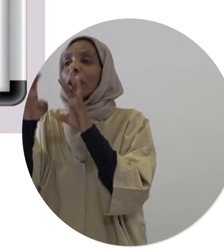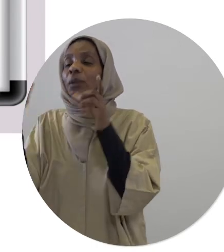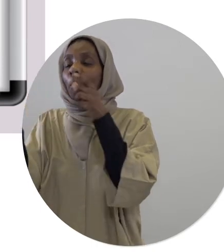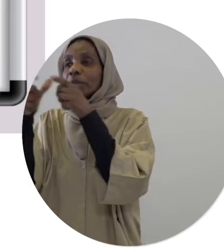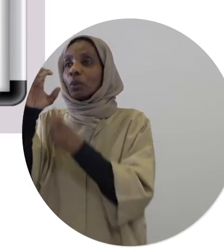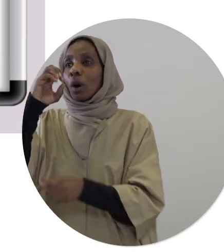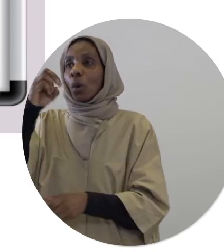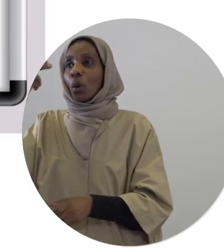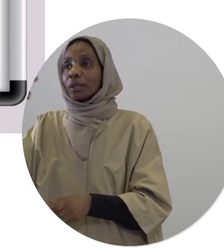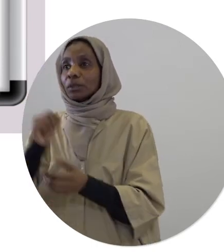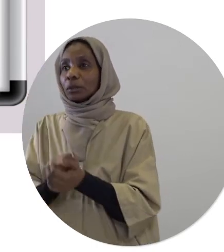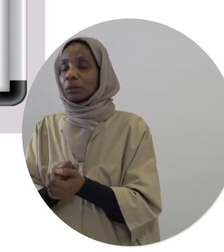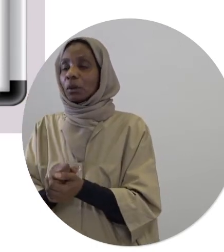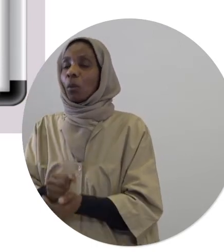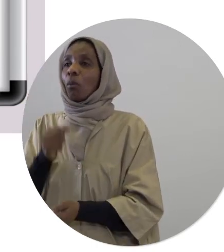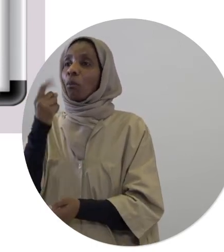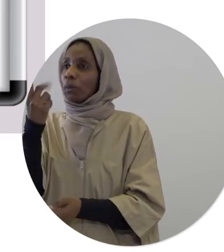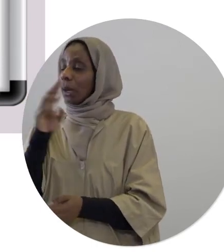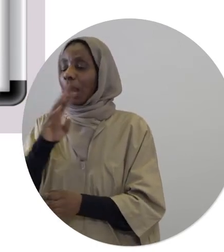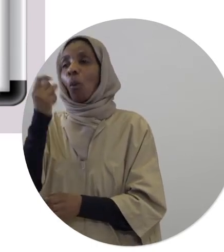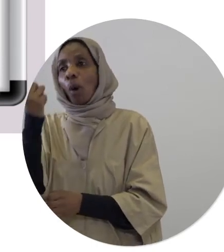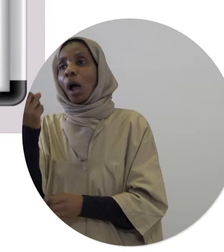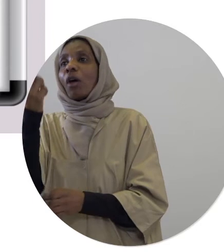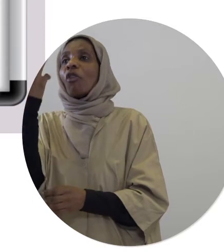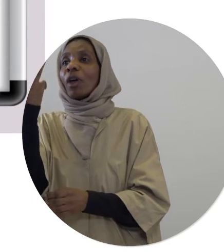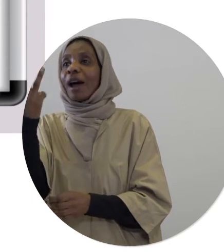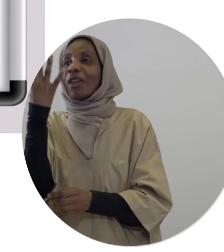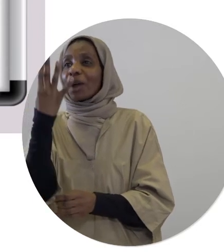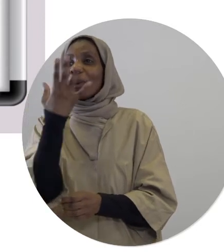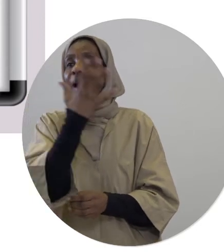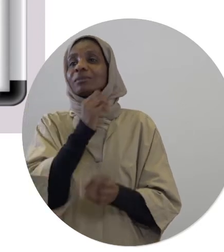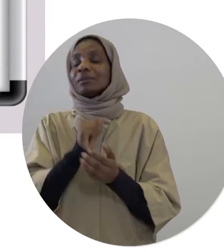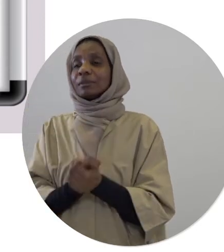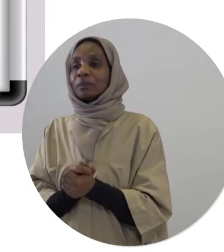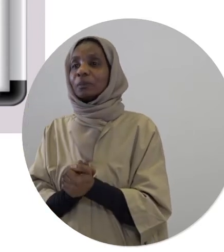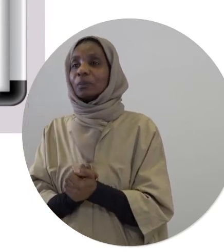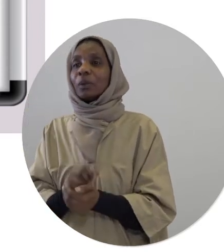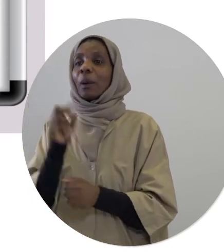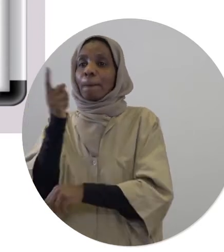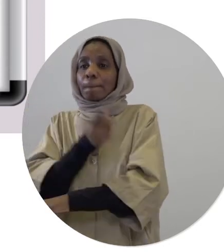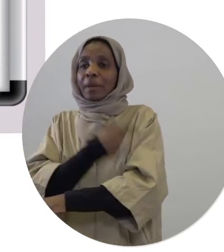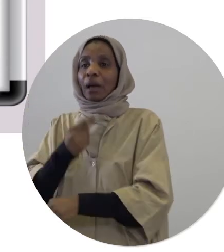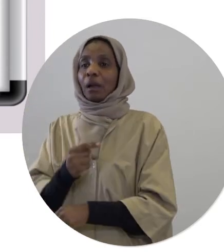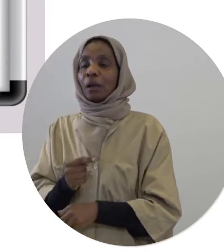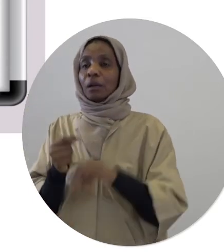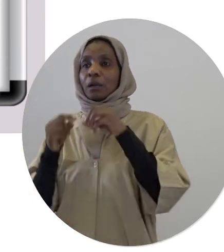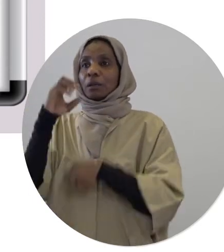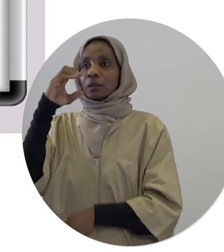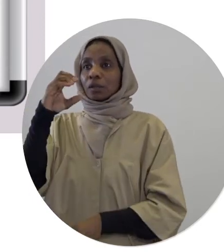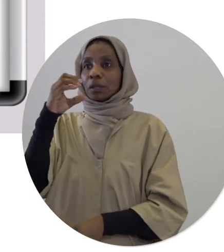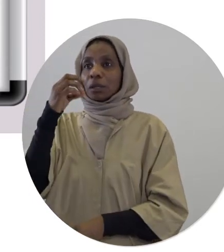أكثر في الجزيء. المثال أمامك، يتواجد ثلاث من مجموعات الهيدروكسيل في هذا